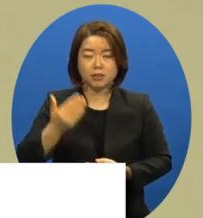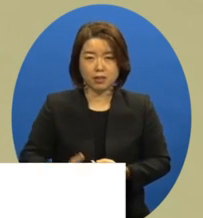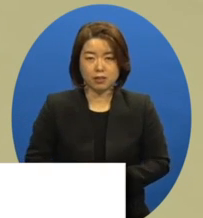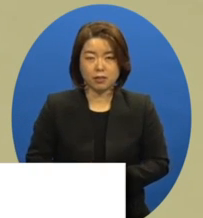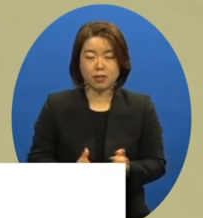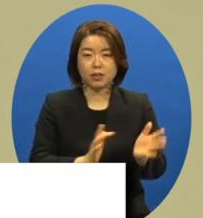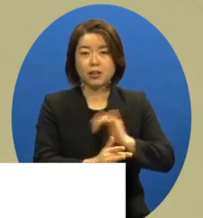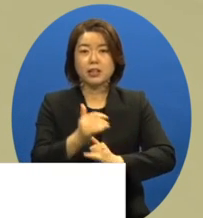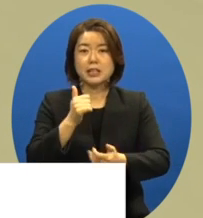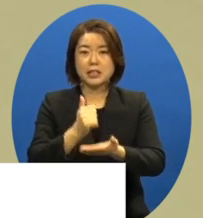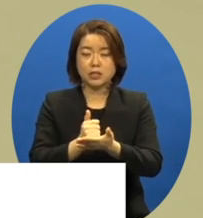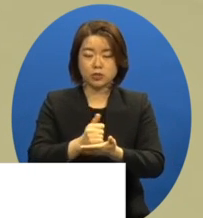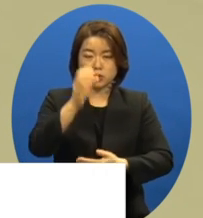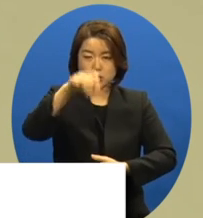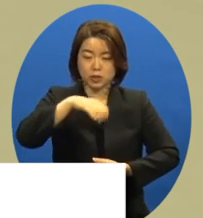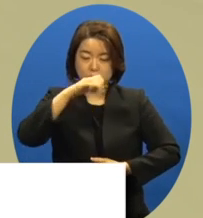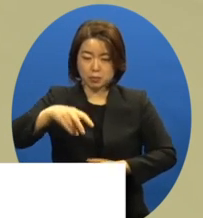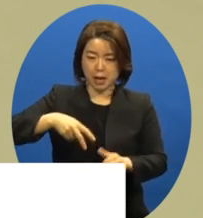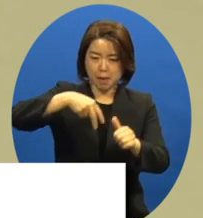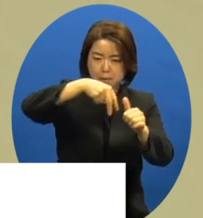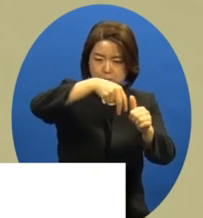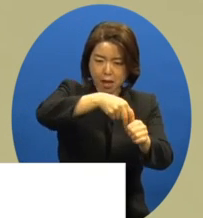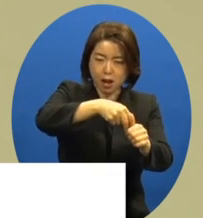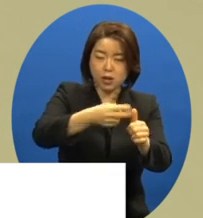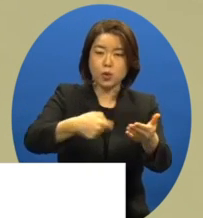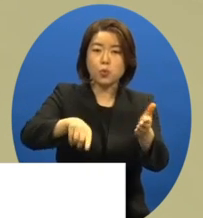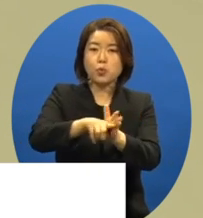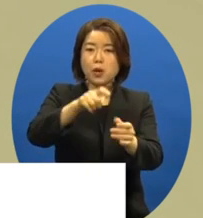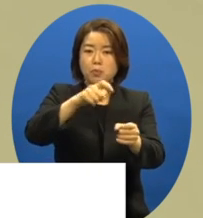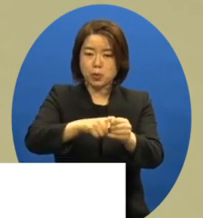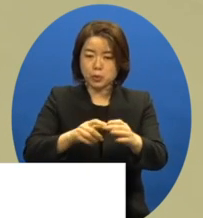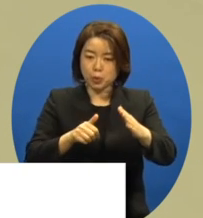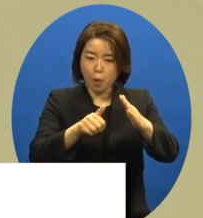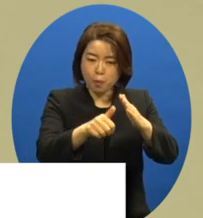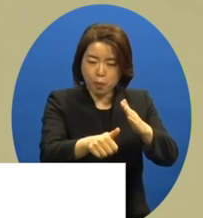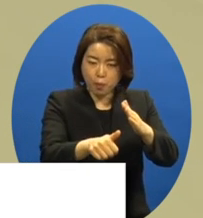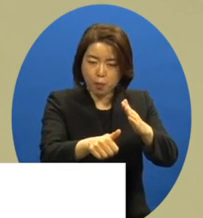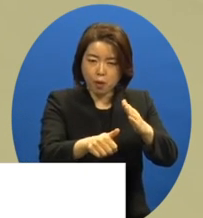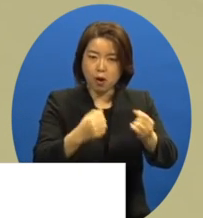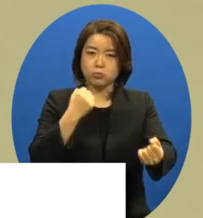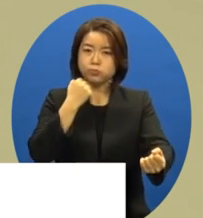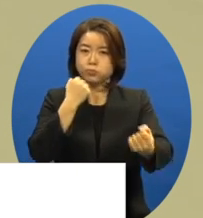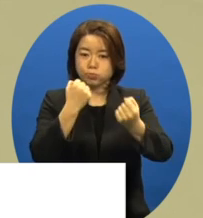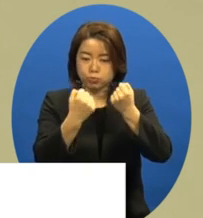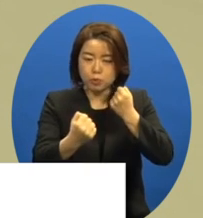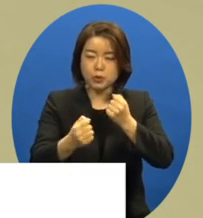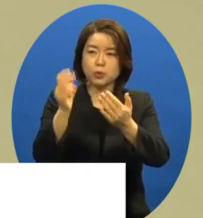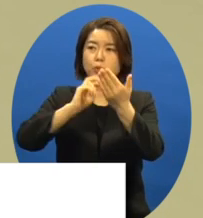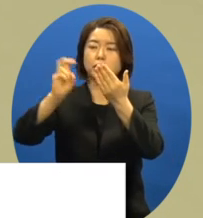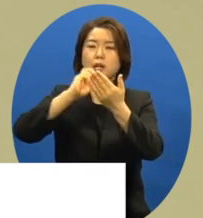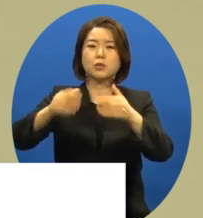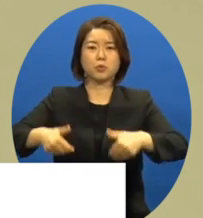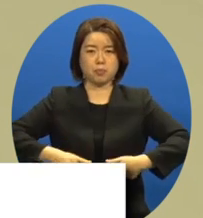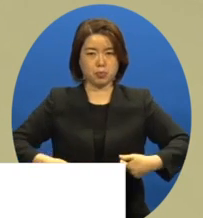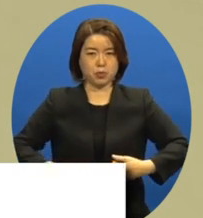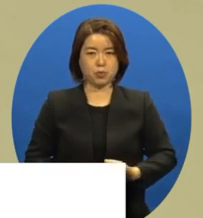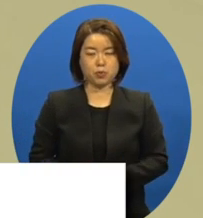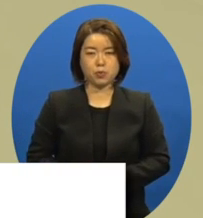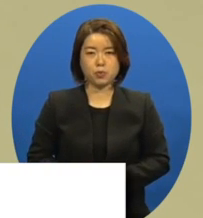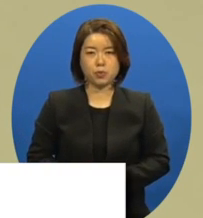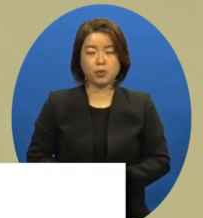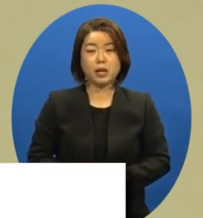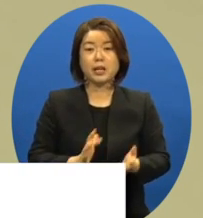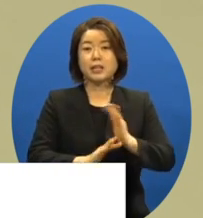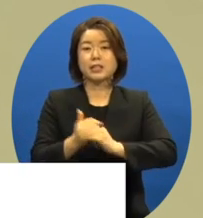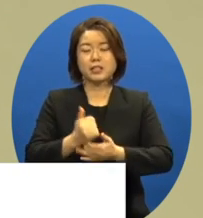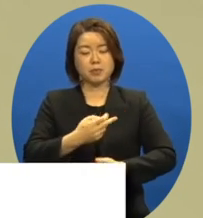예수님은 십자가에 달리려고 들어가시는 길인데 그런데도 찬송은 있어야 한다는 겁니다. 예수님께서 제자들의